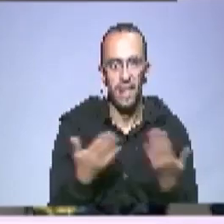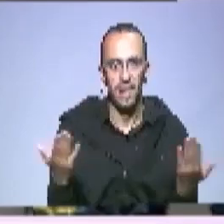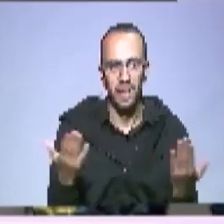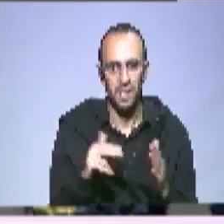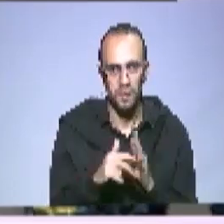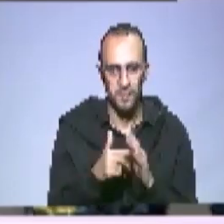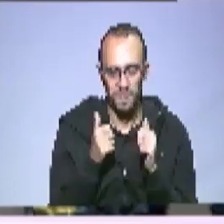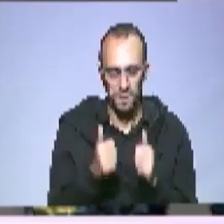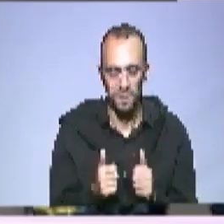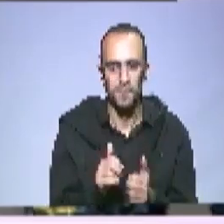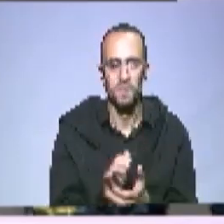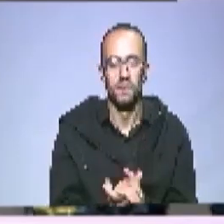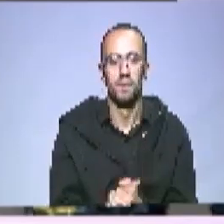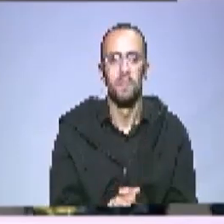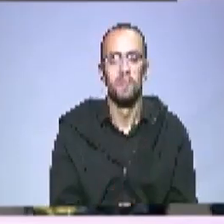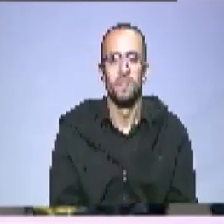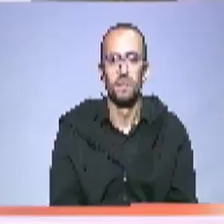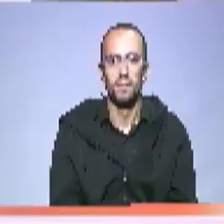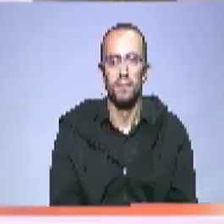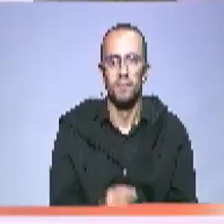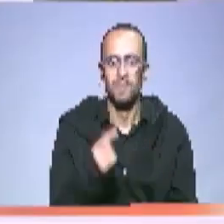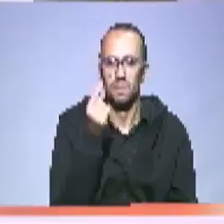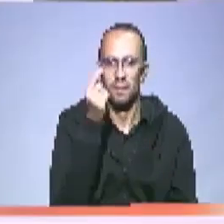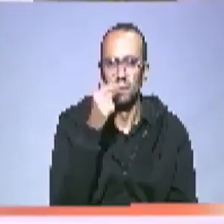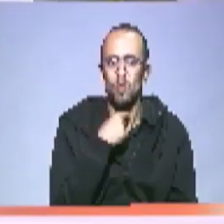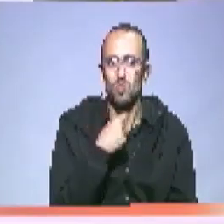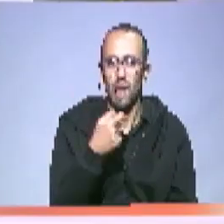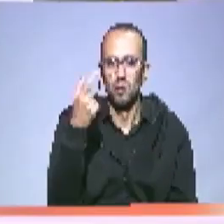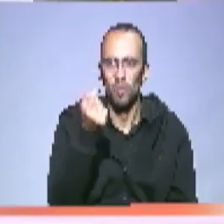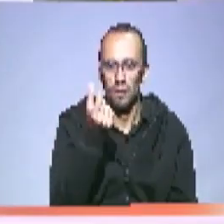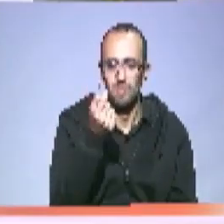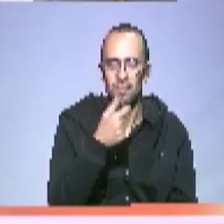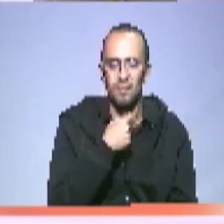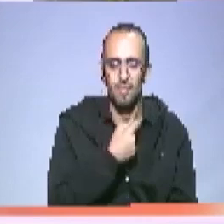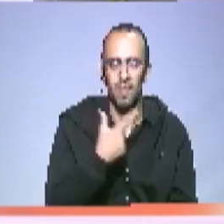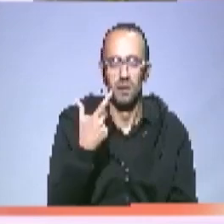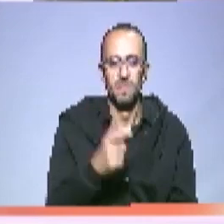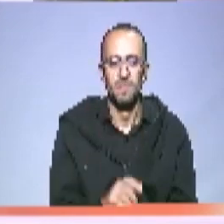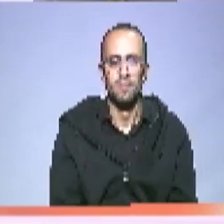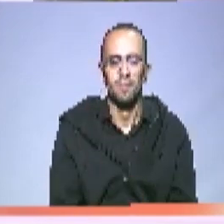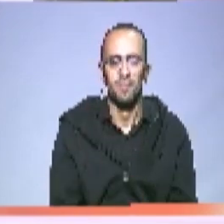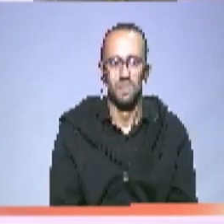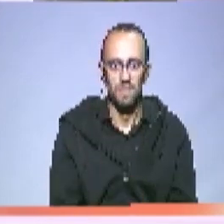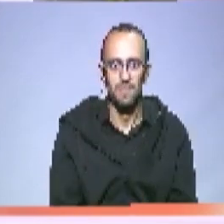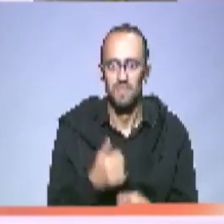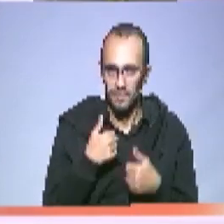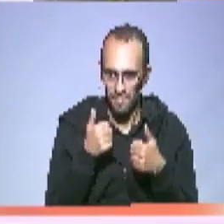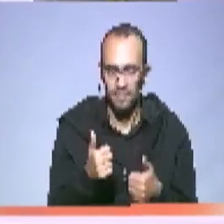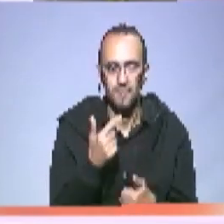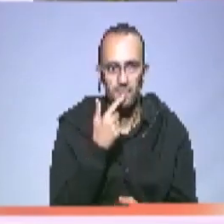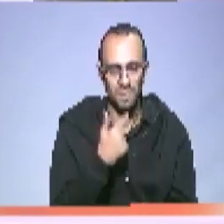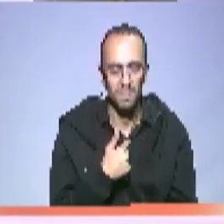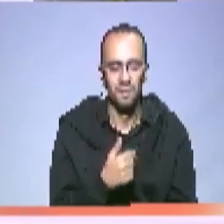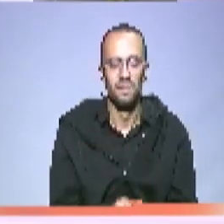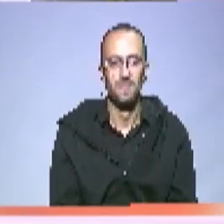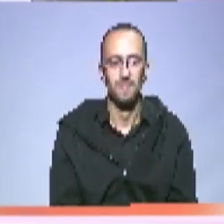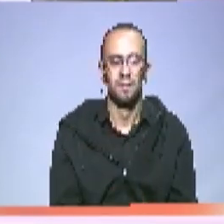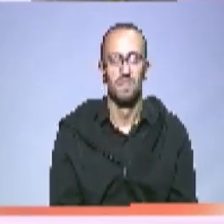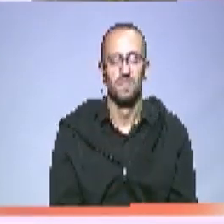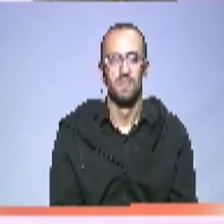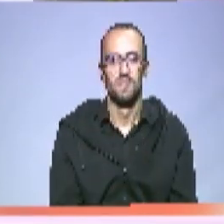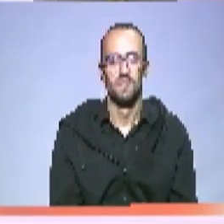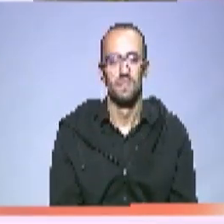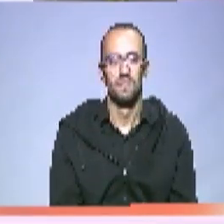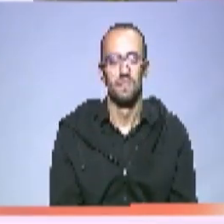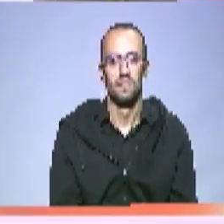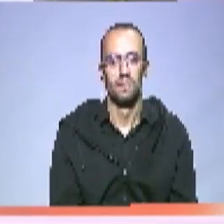اهلا بحضرتك يا فندم. بص ما استاذنك تعلي صوتك شويه عشان مش سامع. ايوه يا فندم معاكي. اهلا بيكي اتفضلي. شيف سامح